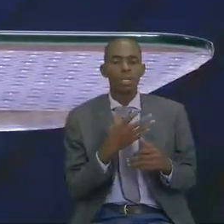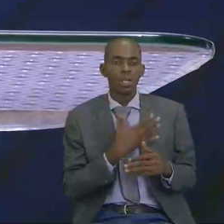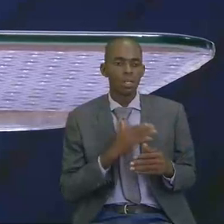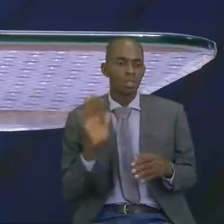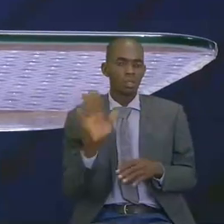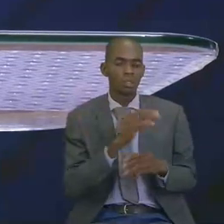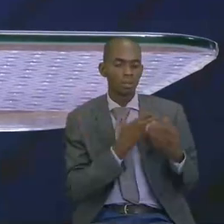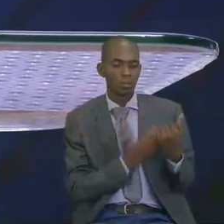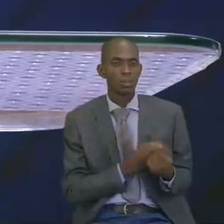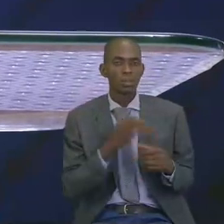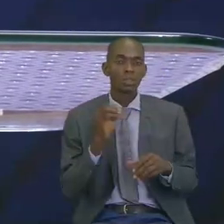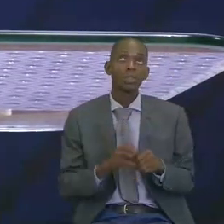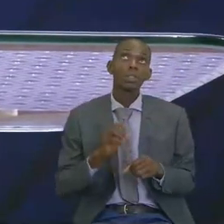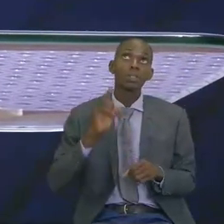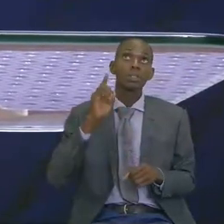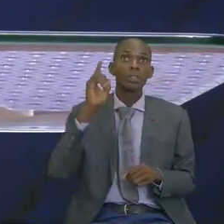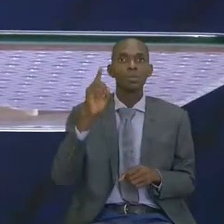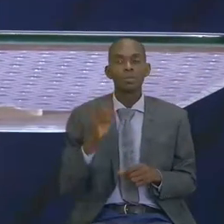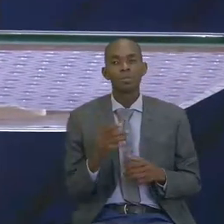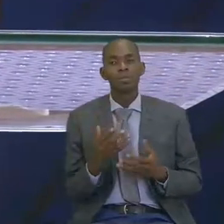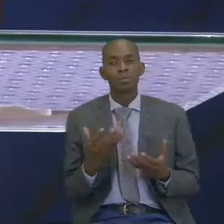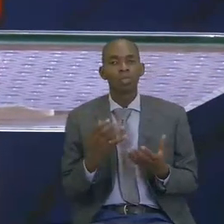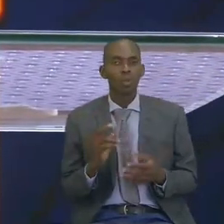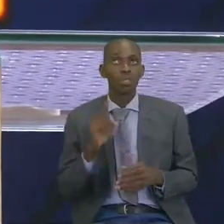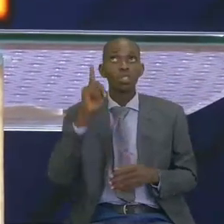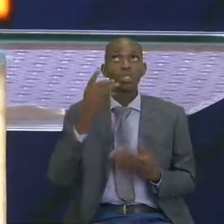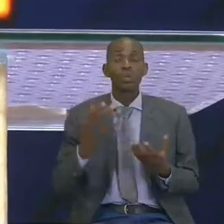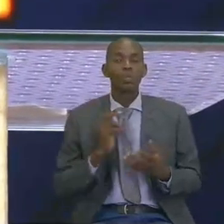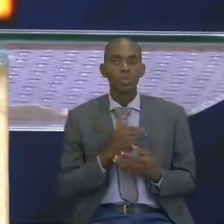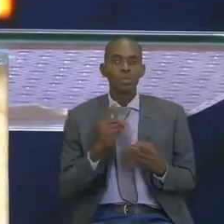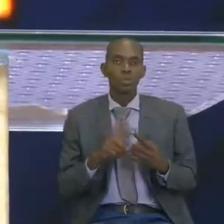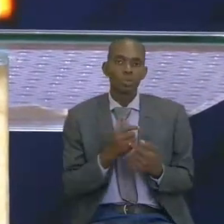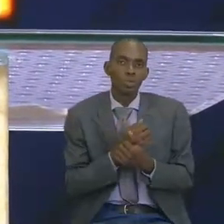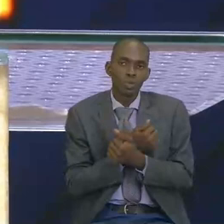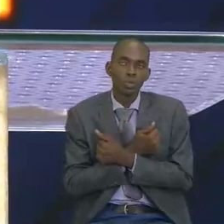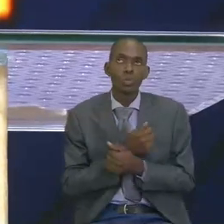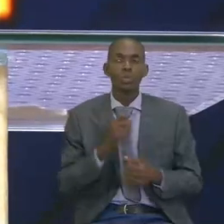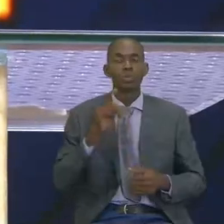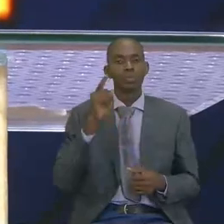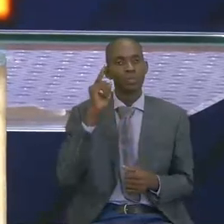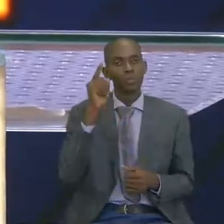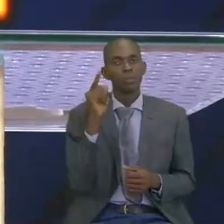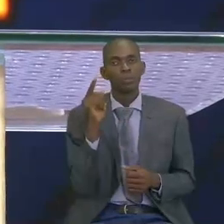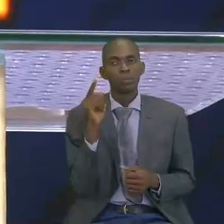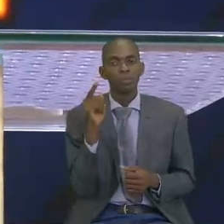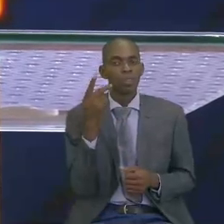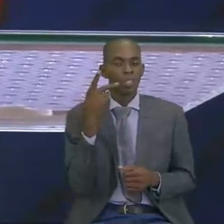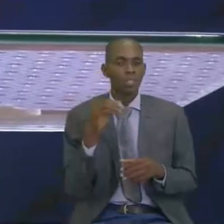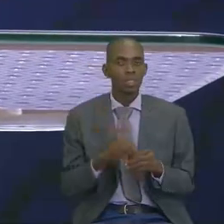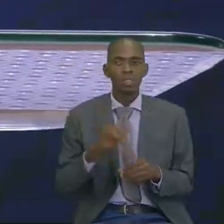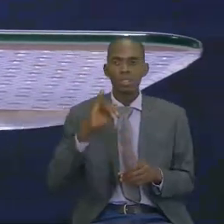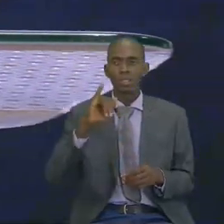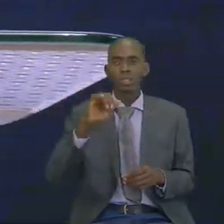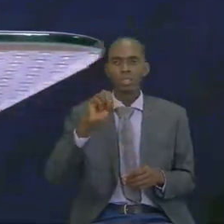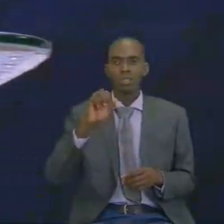leur confiance en Dieu. Alors, il veut que nous l'aimions, parce que l'heure viendra pour le monde entier. Ésaïe